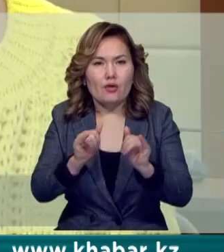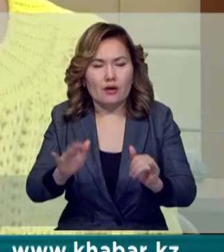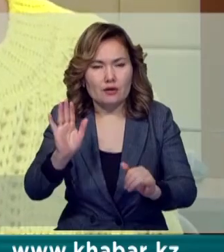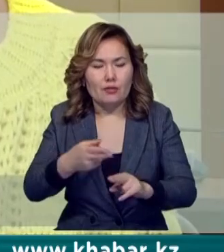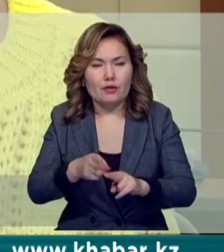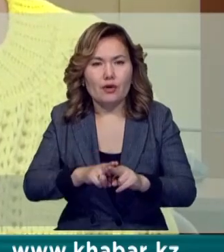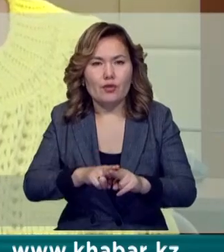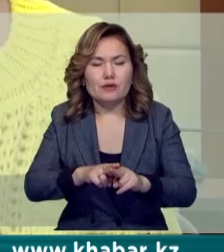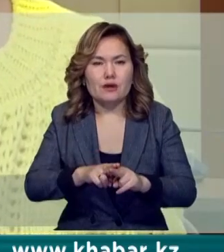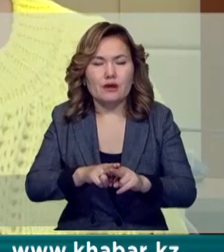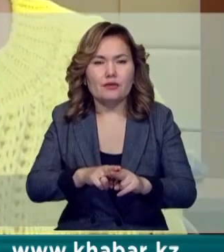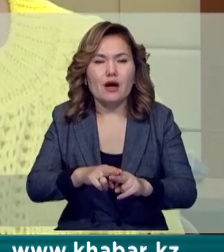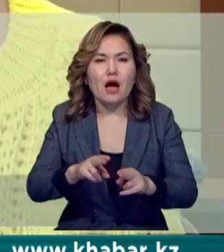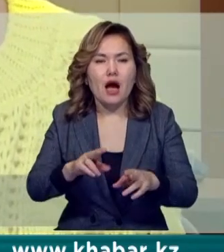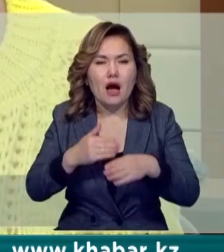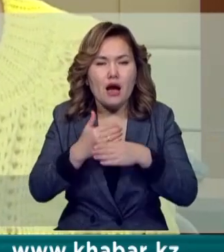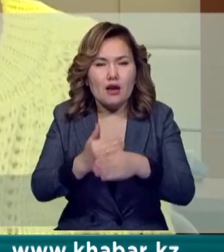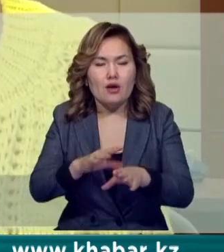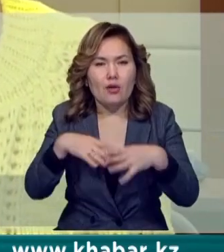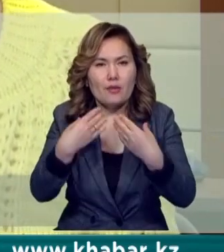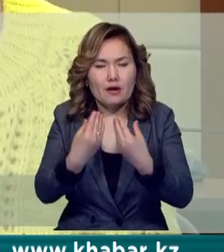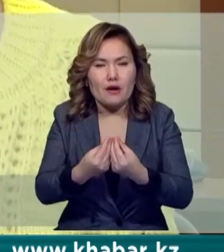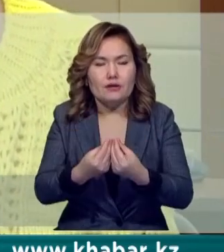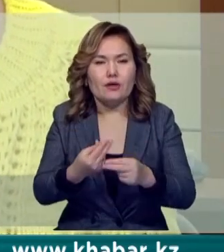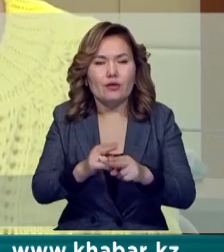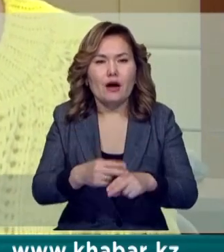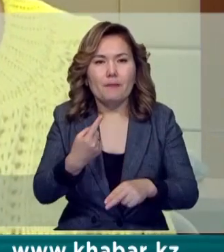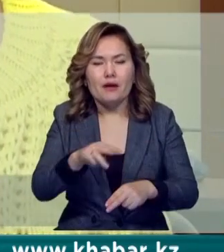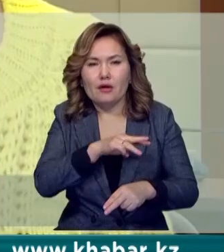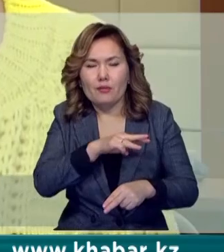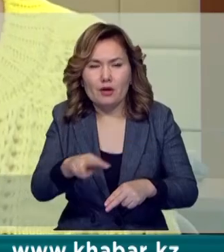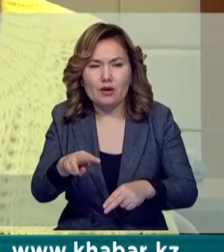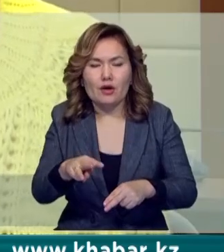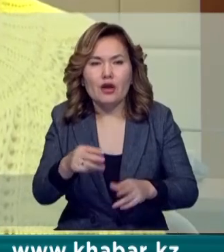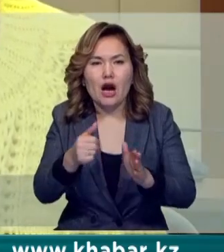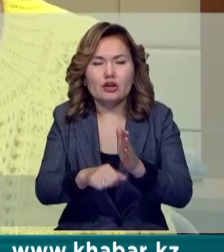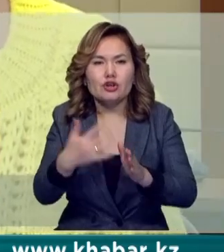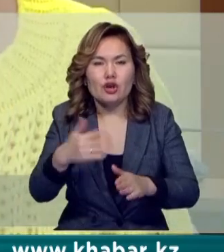Қазір әлеуметтік көмек алушылардың саны 1 миллион 650 мың адамды құрап отыр.